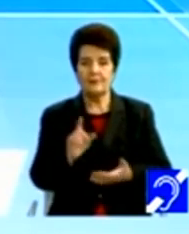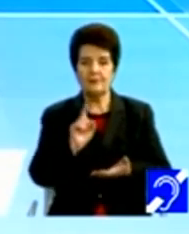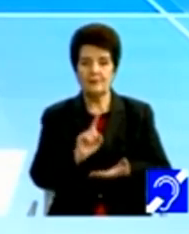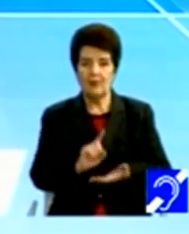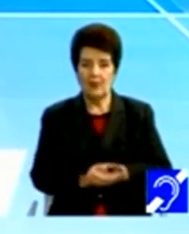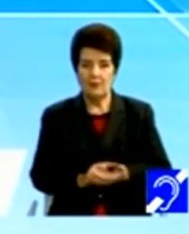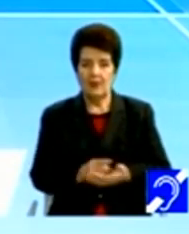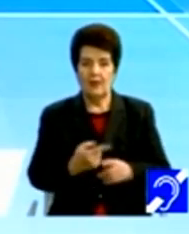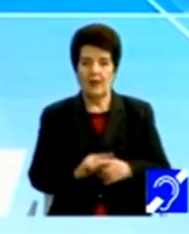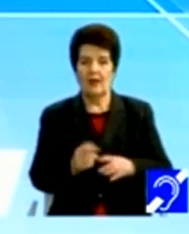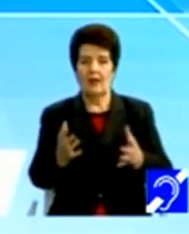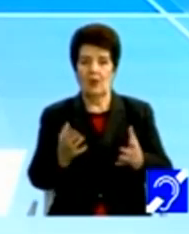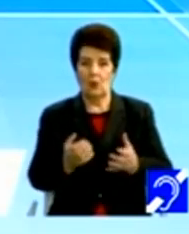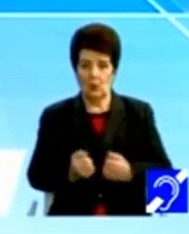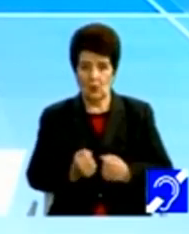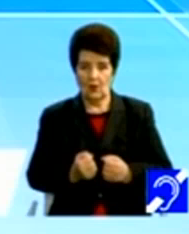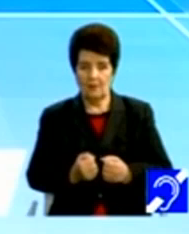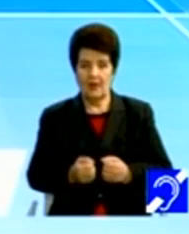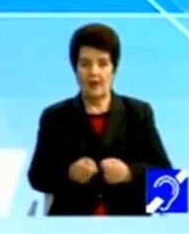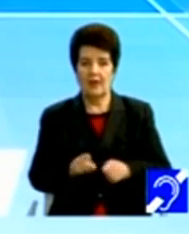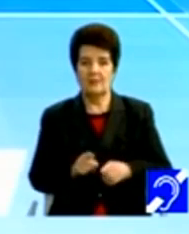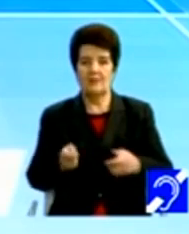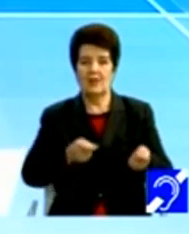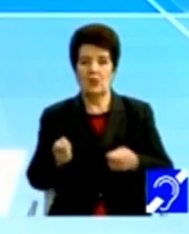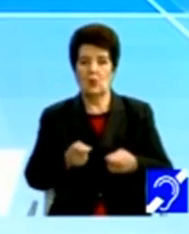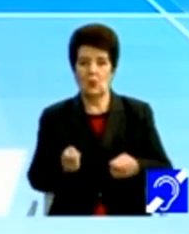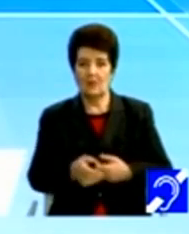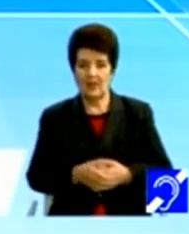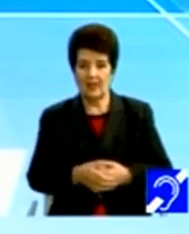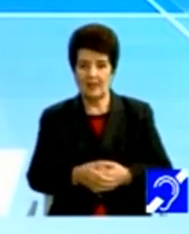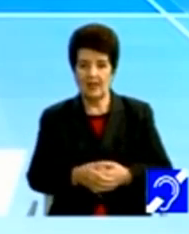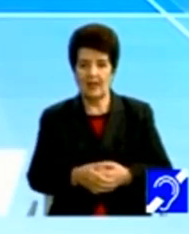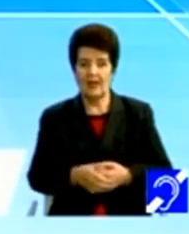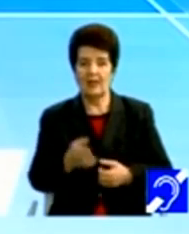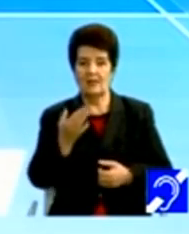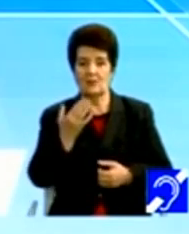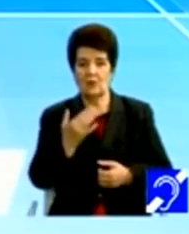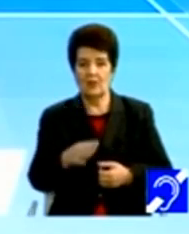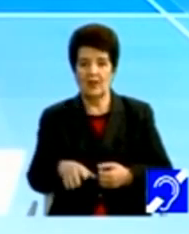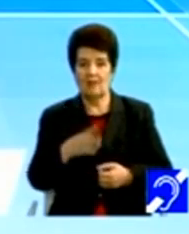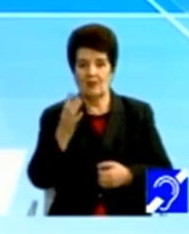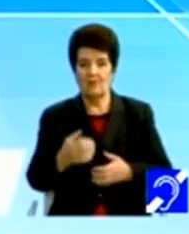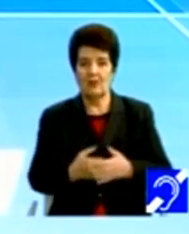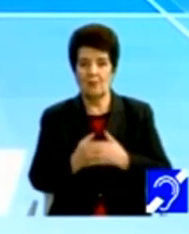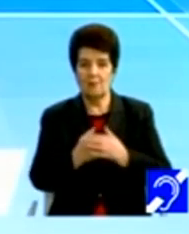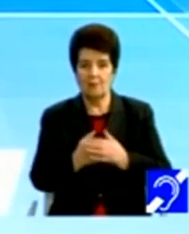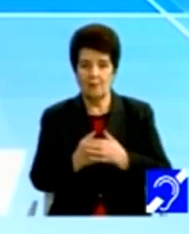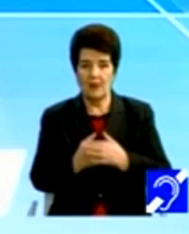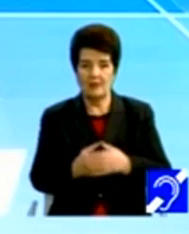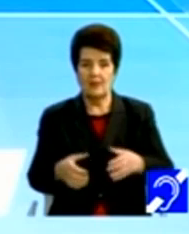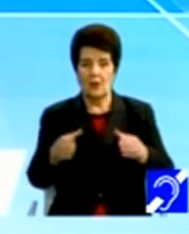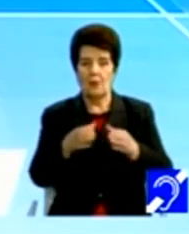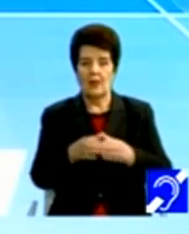angajamente pe care ni le luăm din actul de guvernare. Fără îndoială, Partidul Unității Naționale va fi un